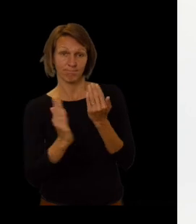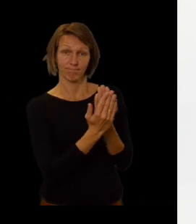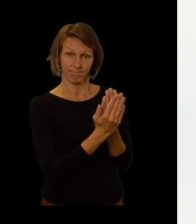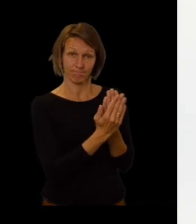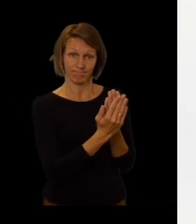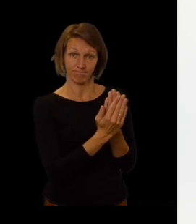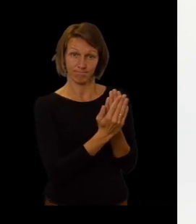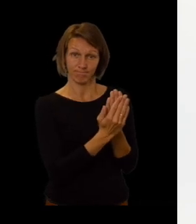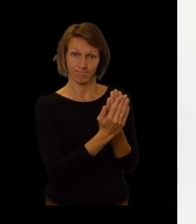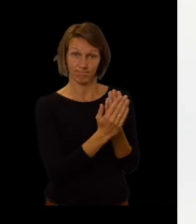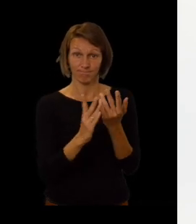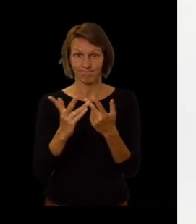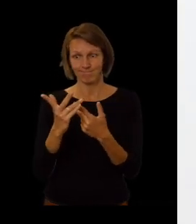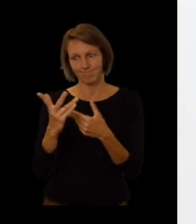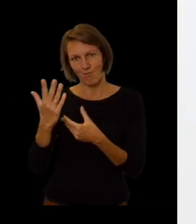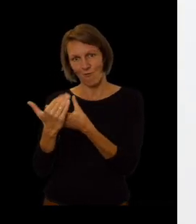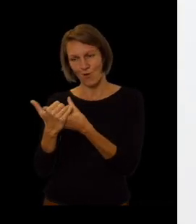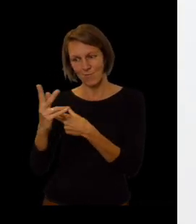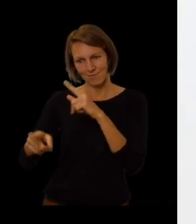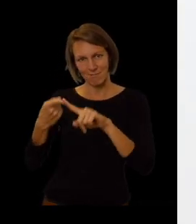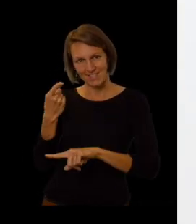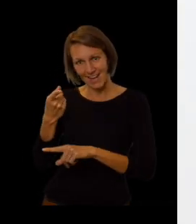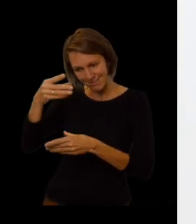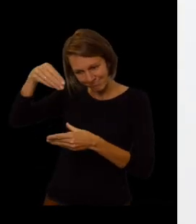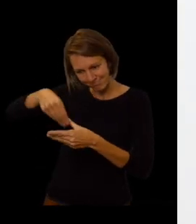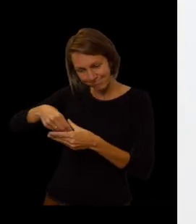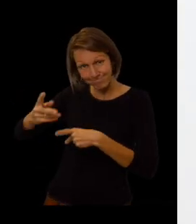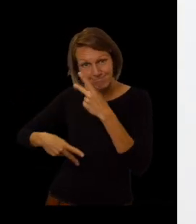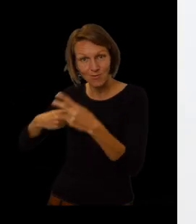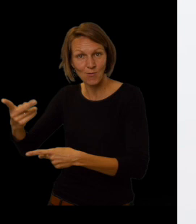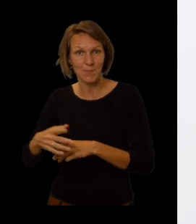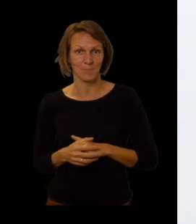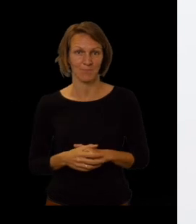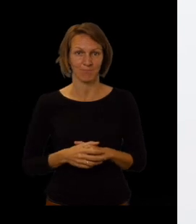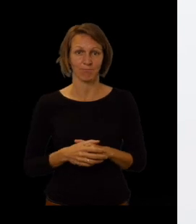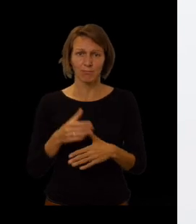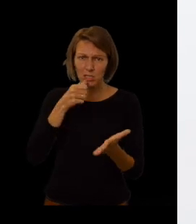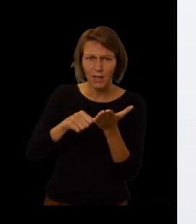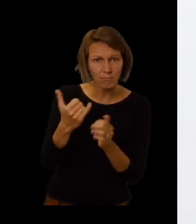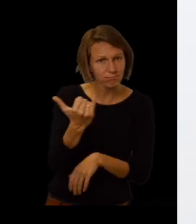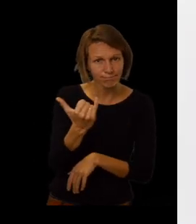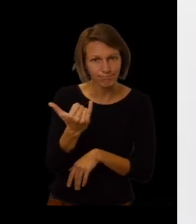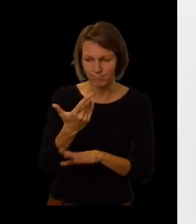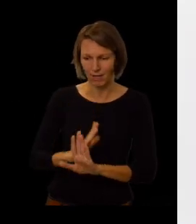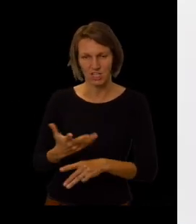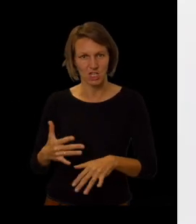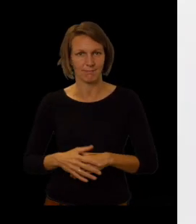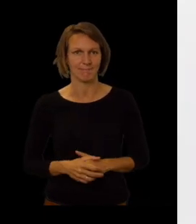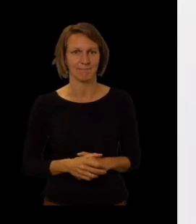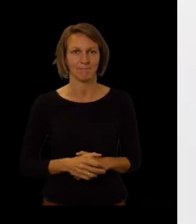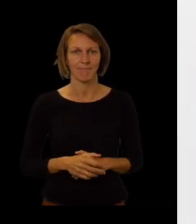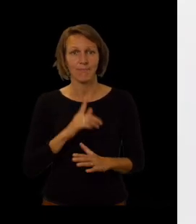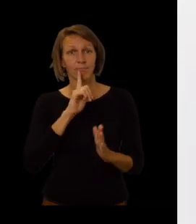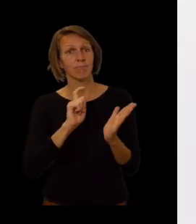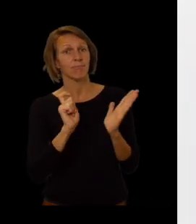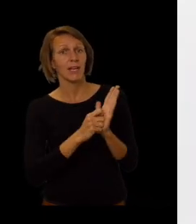complétée et vous glissez le tout dans l'enveloppe de retour. Pas besoin de timbre, c'est prêt pour l'envoi. Idéalement,